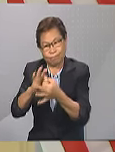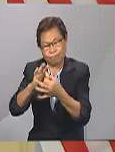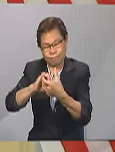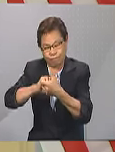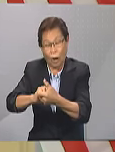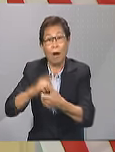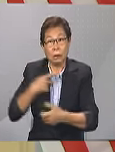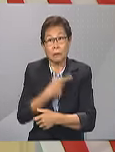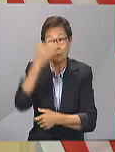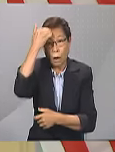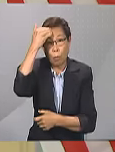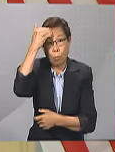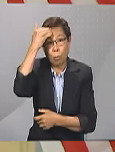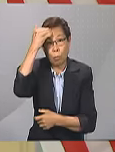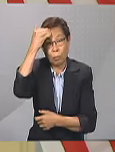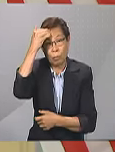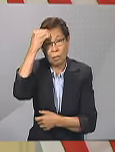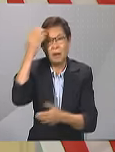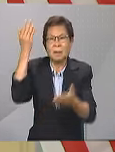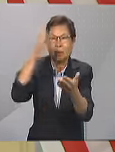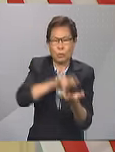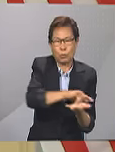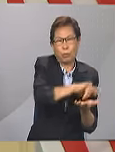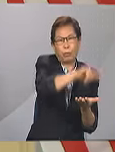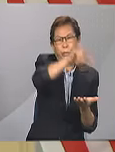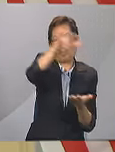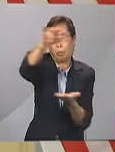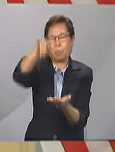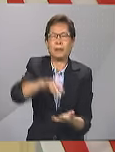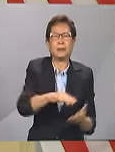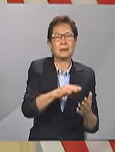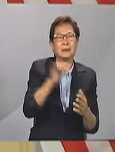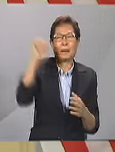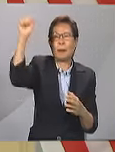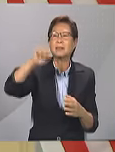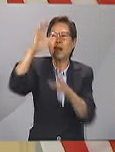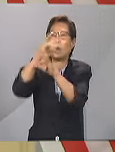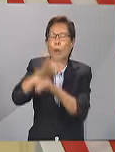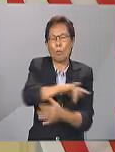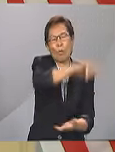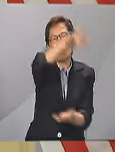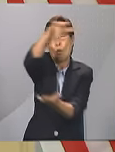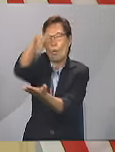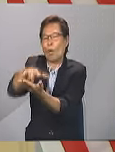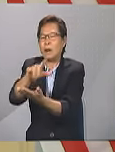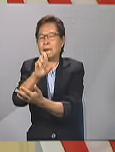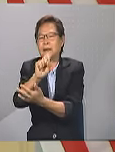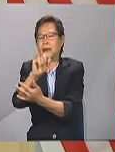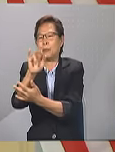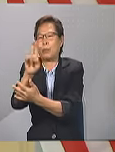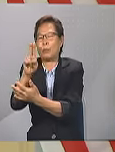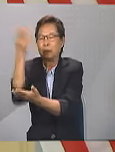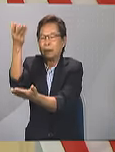begitu tahu kedudukannya kalau sampai ke satu lapangan terbang misalnya kesibukan atau kesibukan